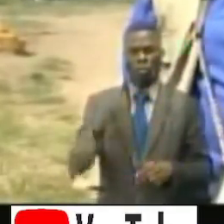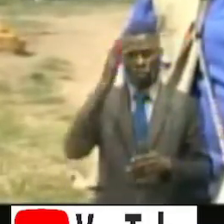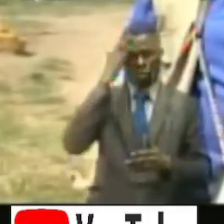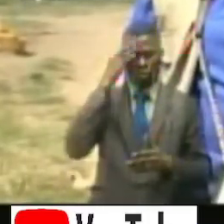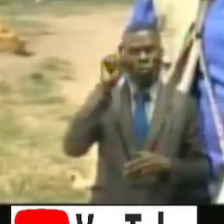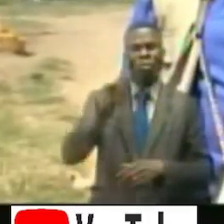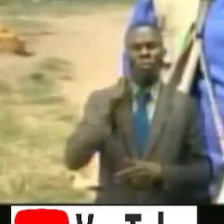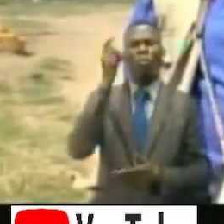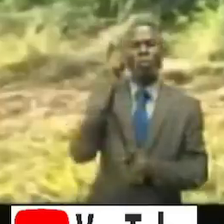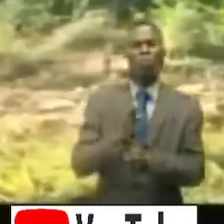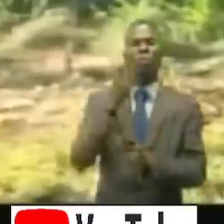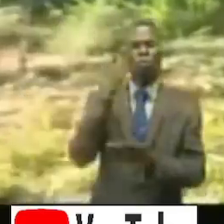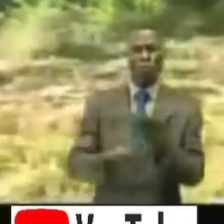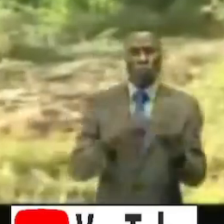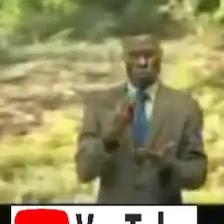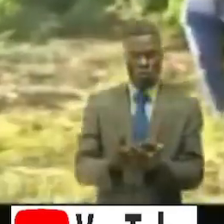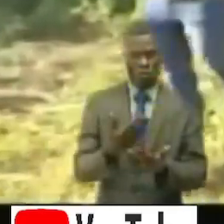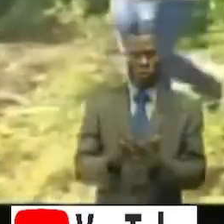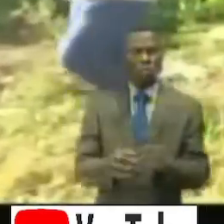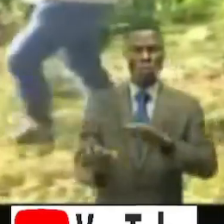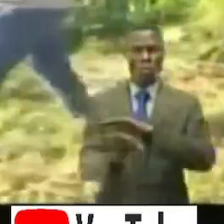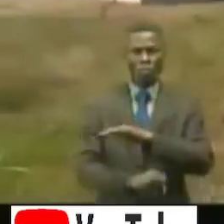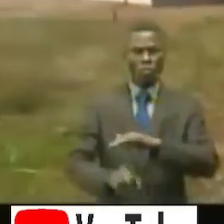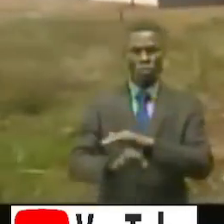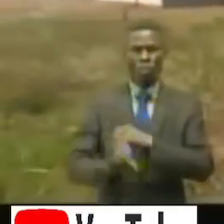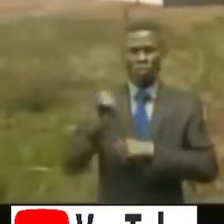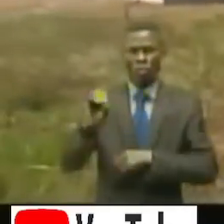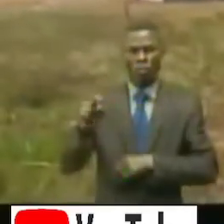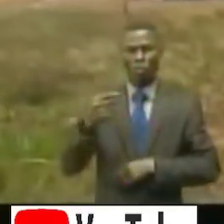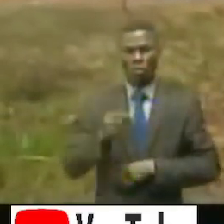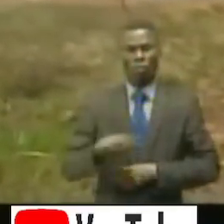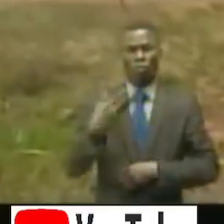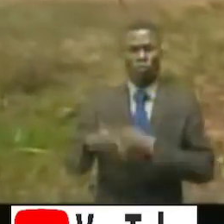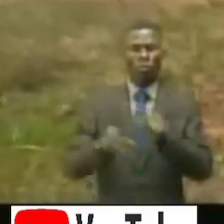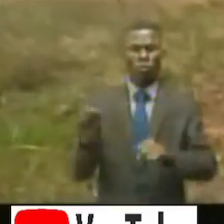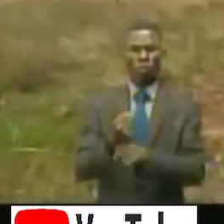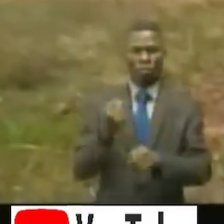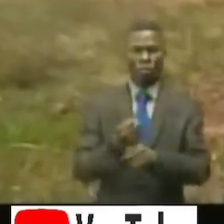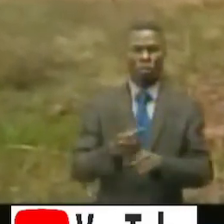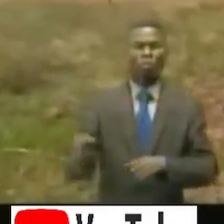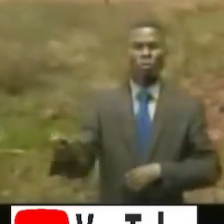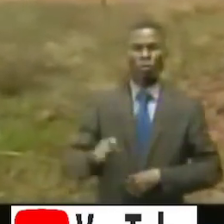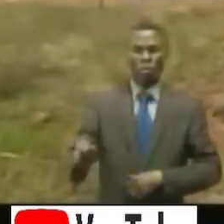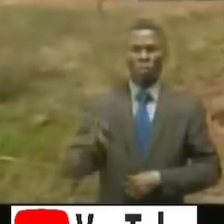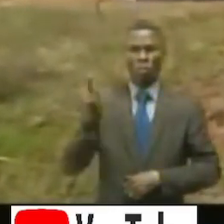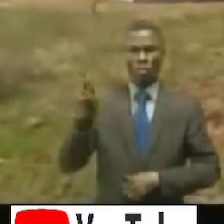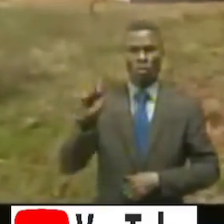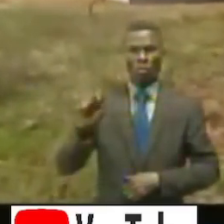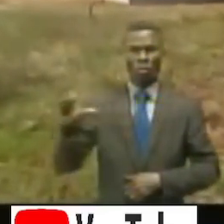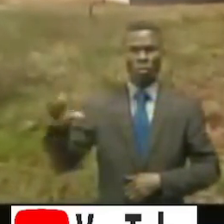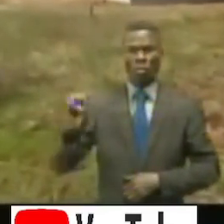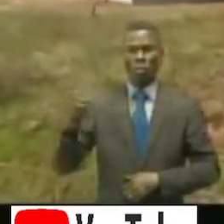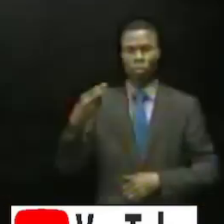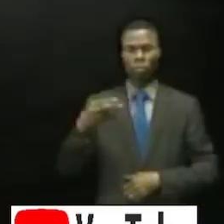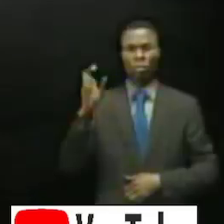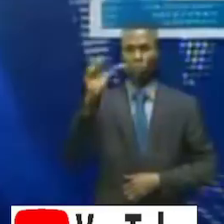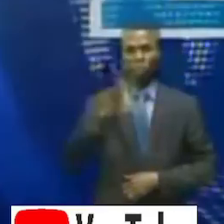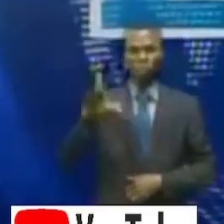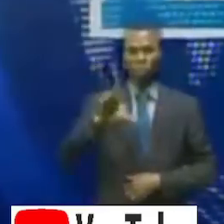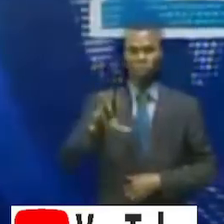les besoins les plus urgents. La fondation a mené d'autres activités dans les territoires des Kalehe ce lundi 29